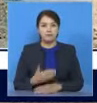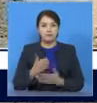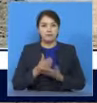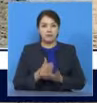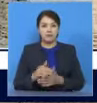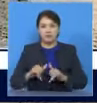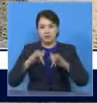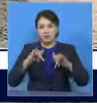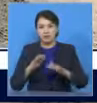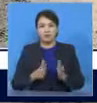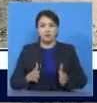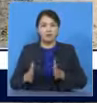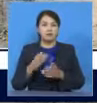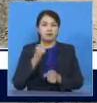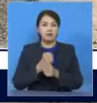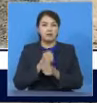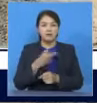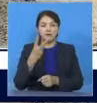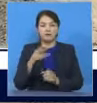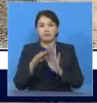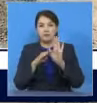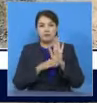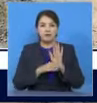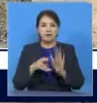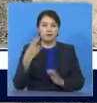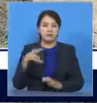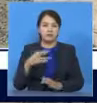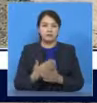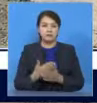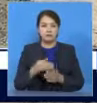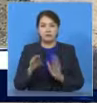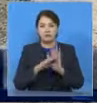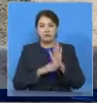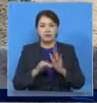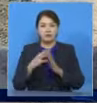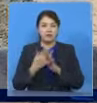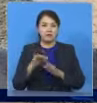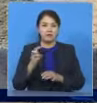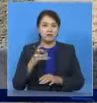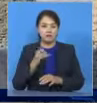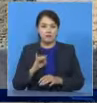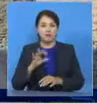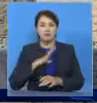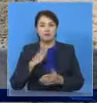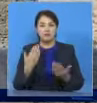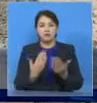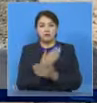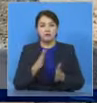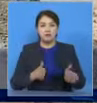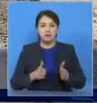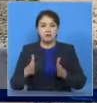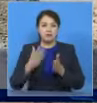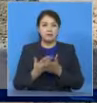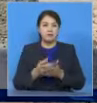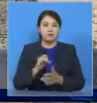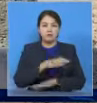Направление развития дорожной инфраструктуры мы работаем по двум программам. К декабрю текущего года в рамках программы «Аул Ельбесеги» будет обновлено дорожное полотно по